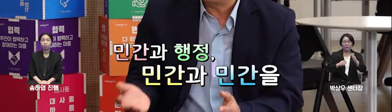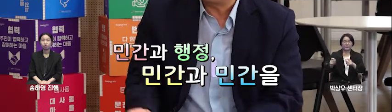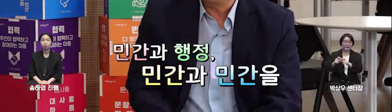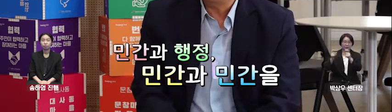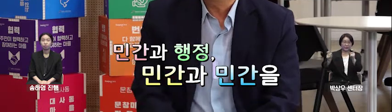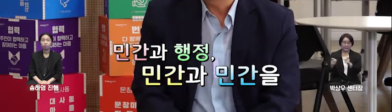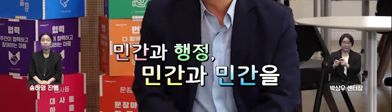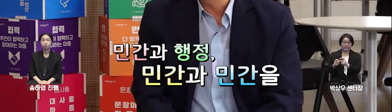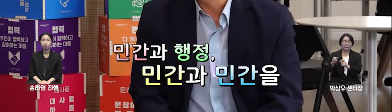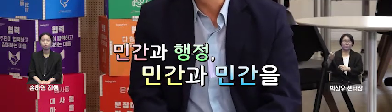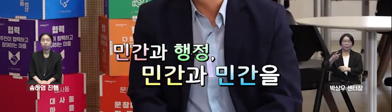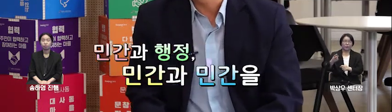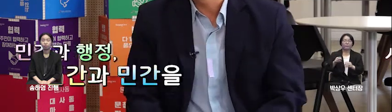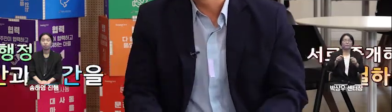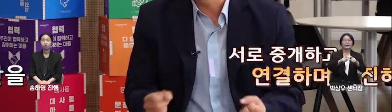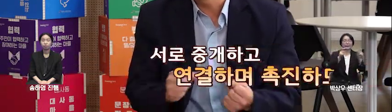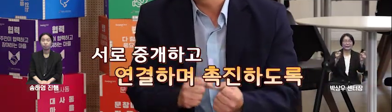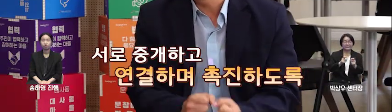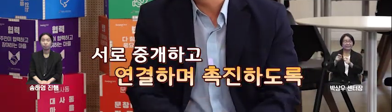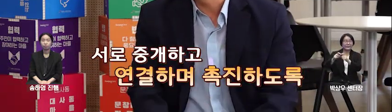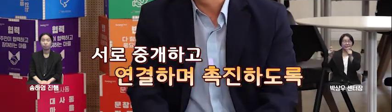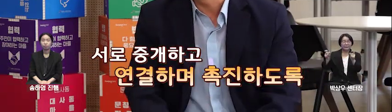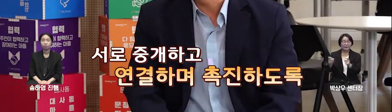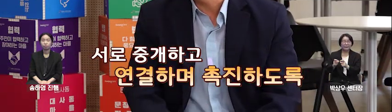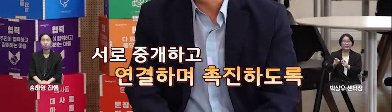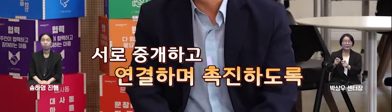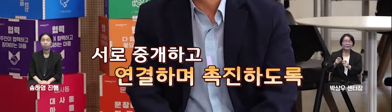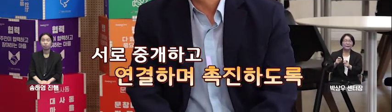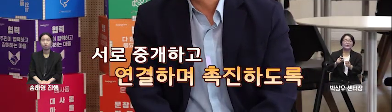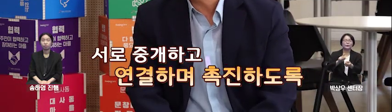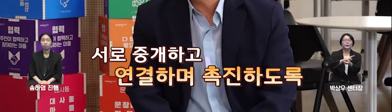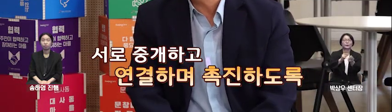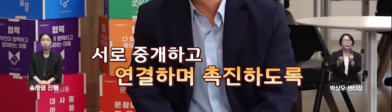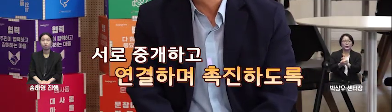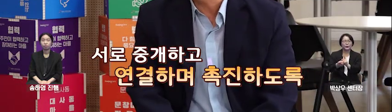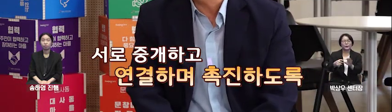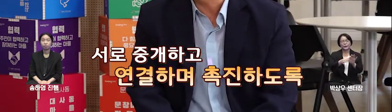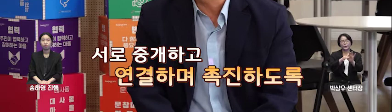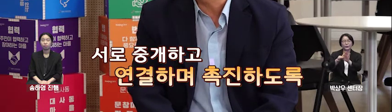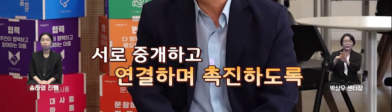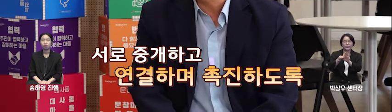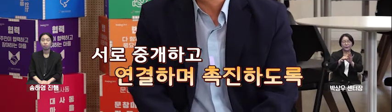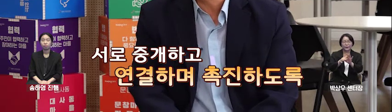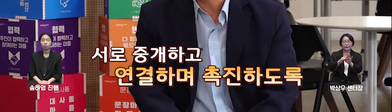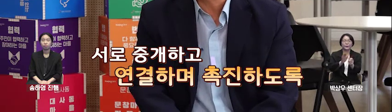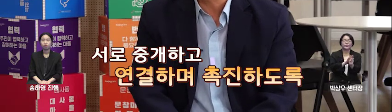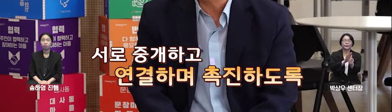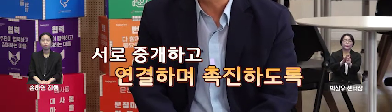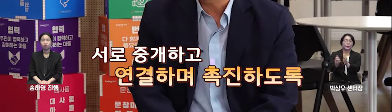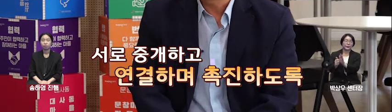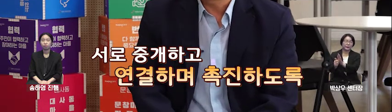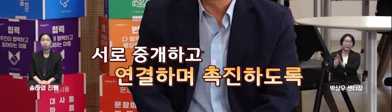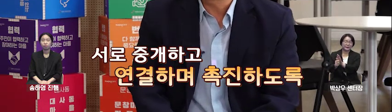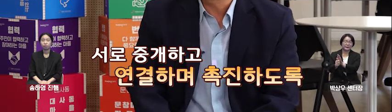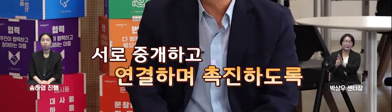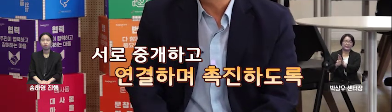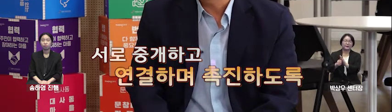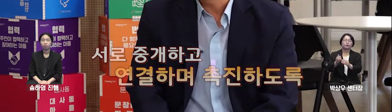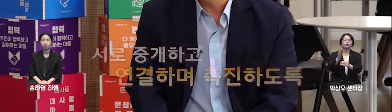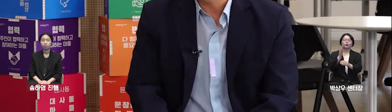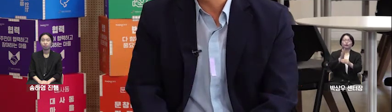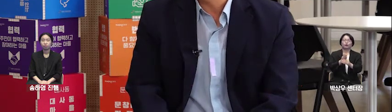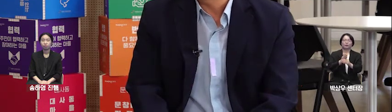민간과 민간을 그 서로 중개하고 또 연결하고 촉진하는 이런 중간 지원 조직의